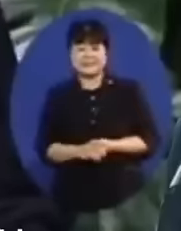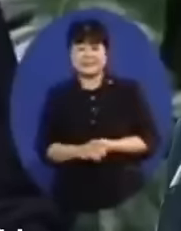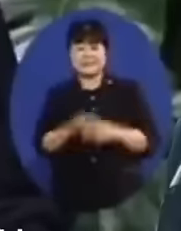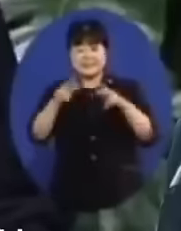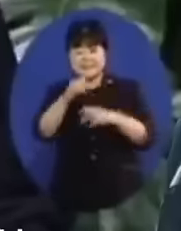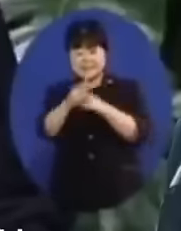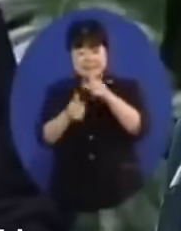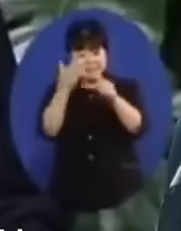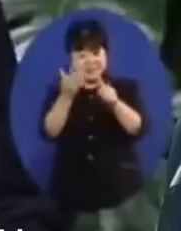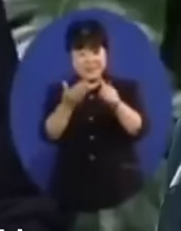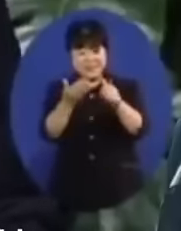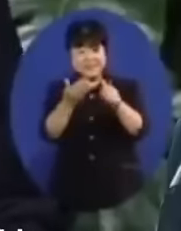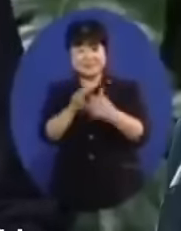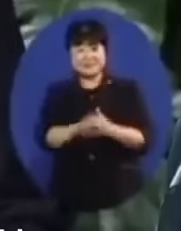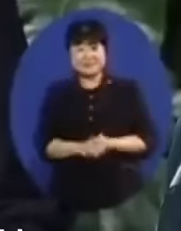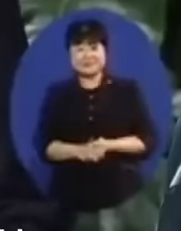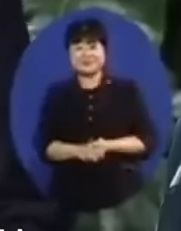이제 하나님께서는